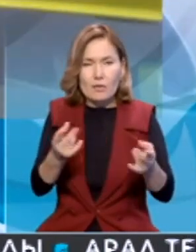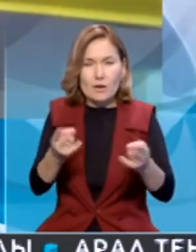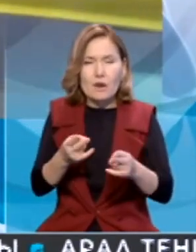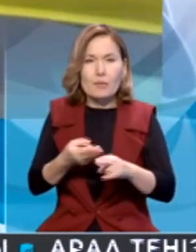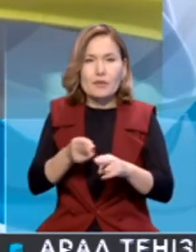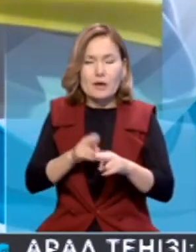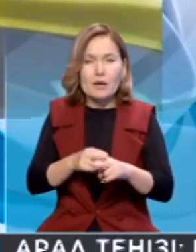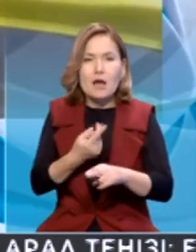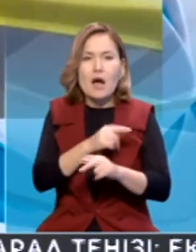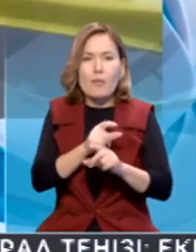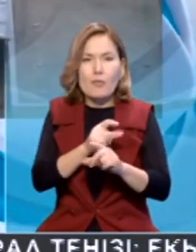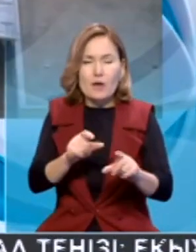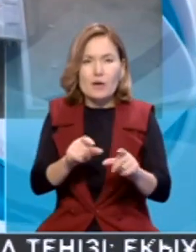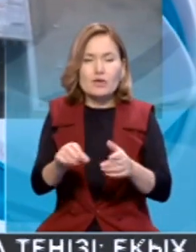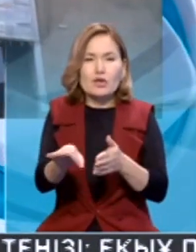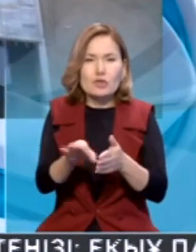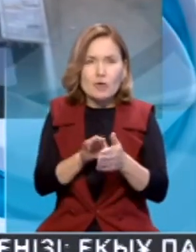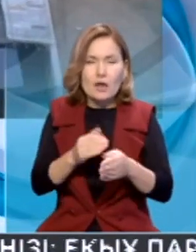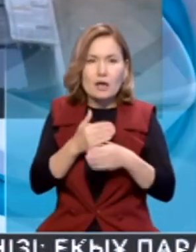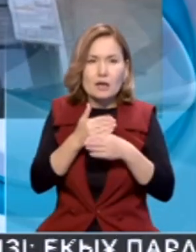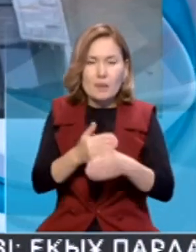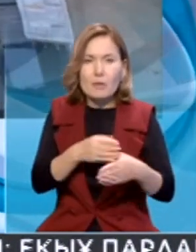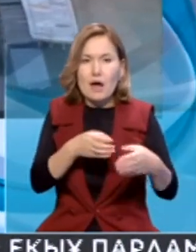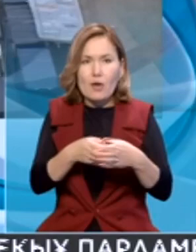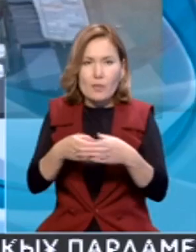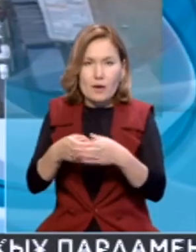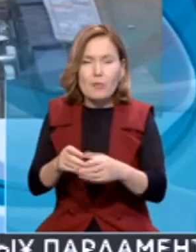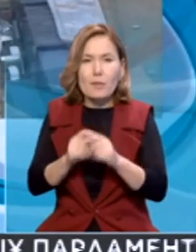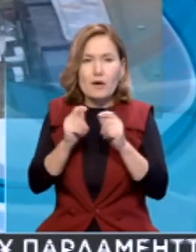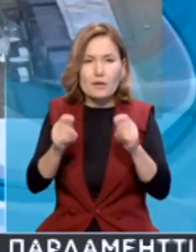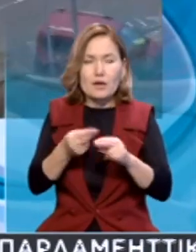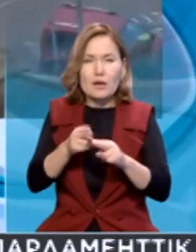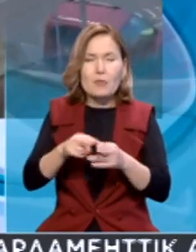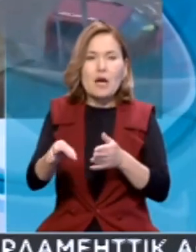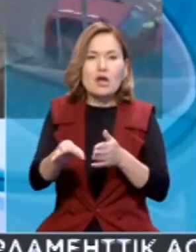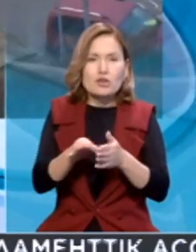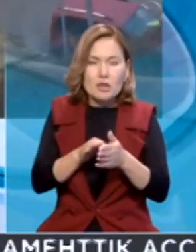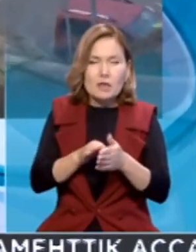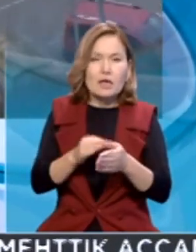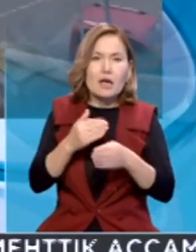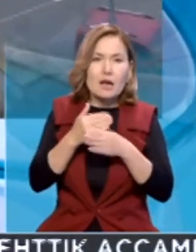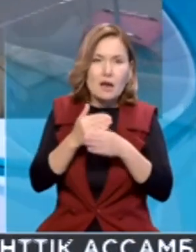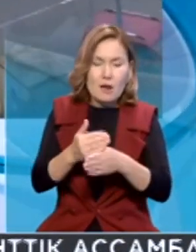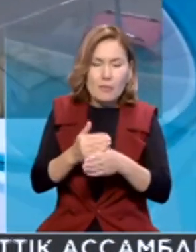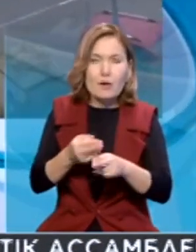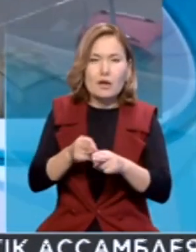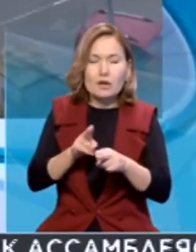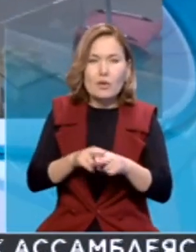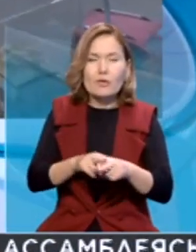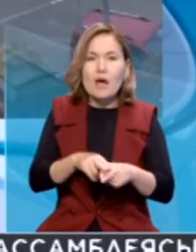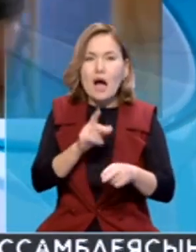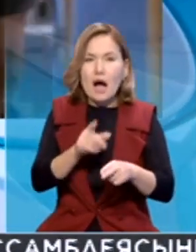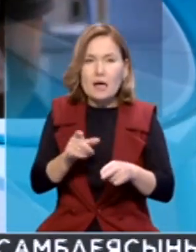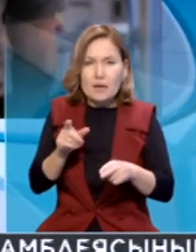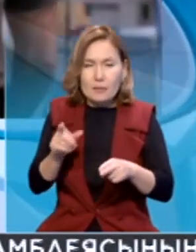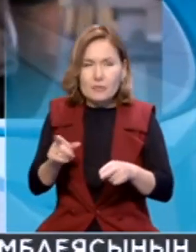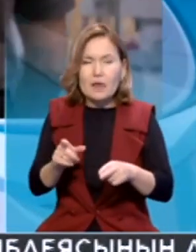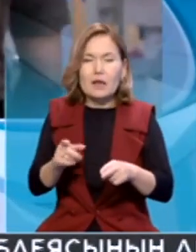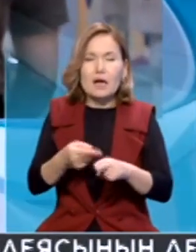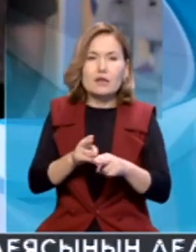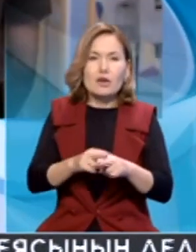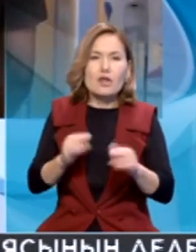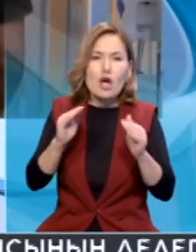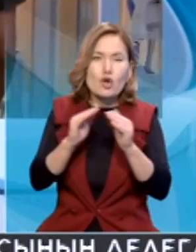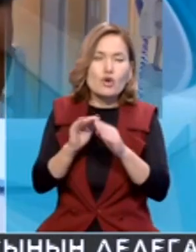салмақ түспеу үшін шұғыл әрекет ететін арнайы топтар жасақталып жатыр. Олар жедел жәрдеммен жетіп, үйде ғана көмек көрсетеді. Қарттар үйлерінде